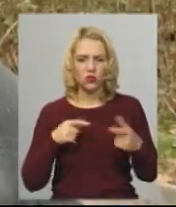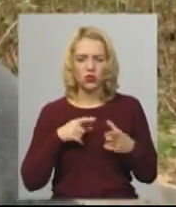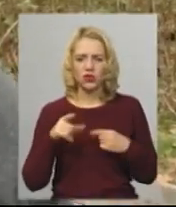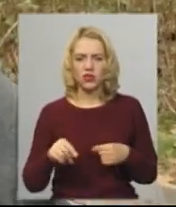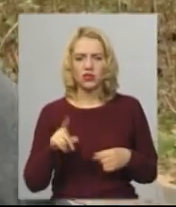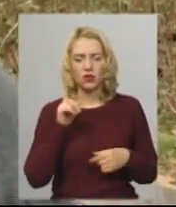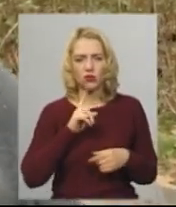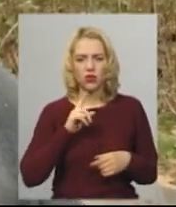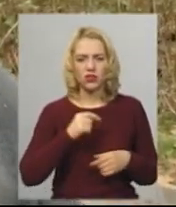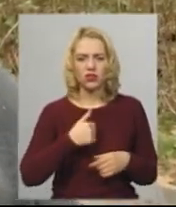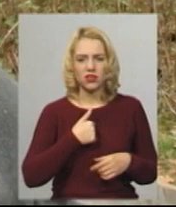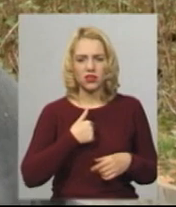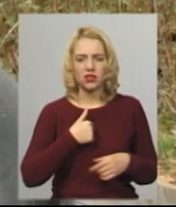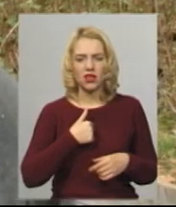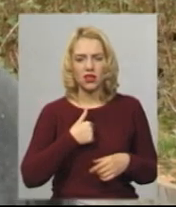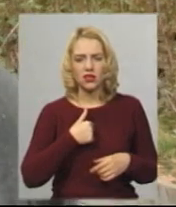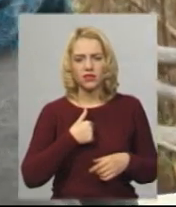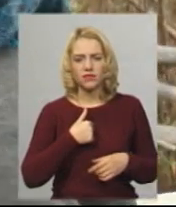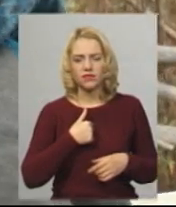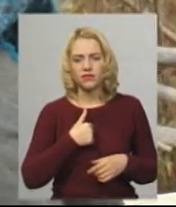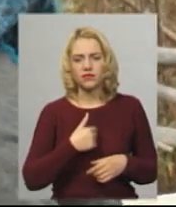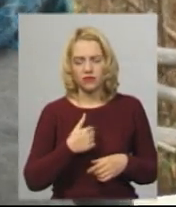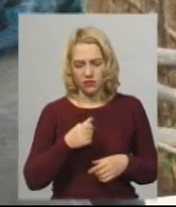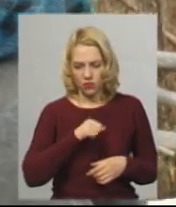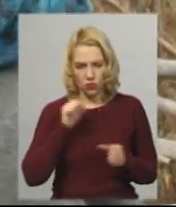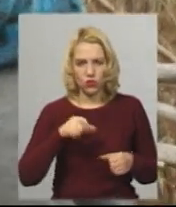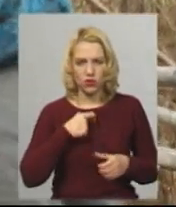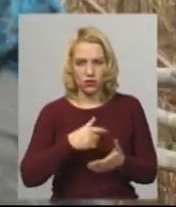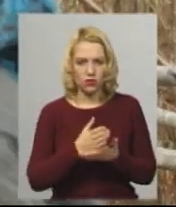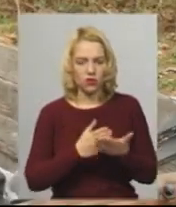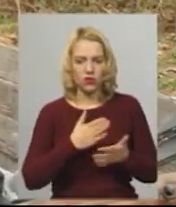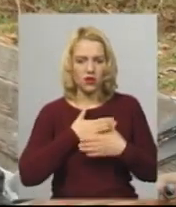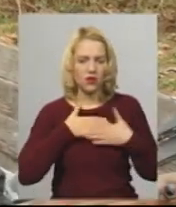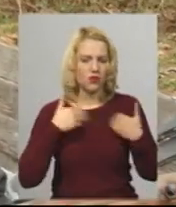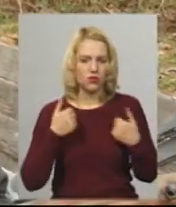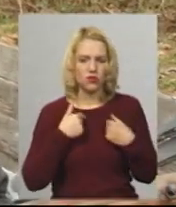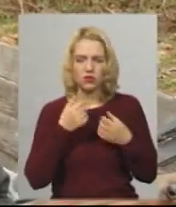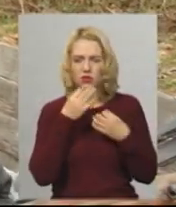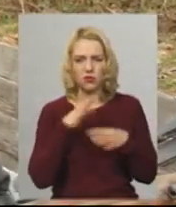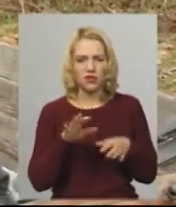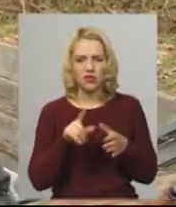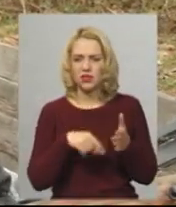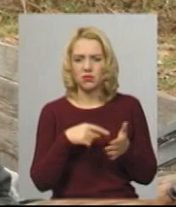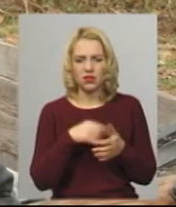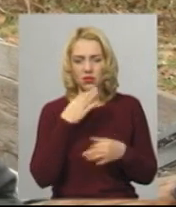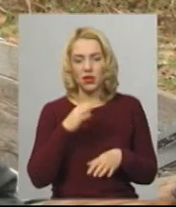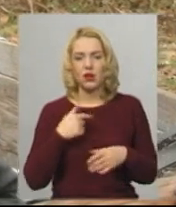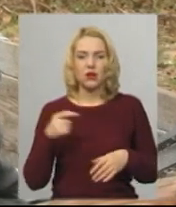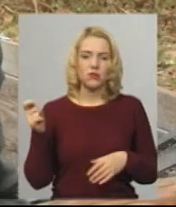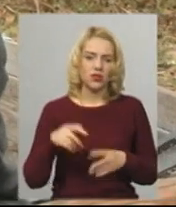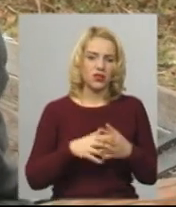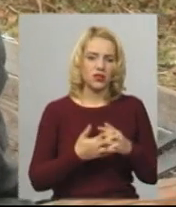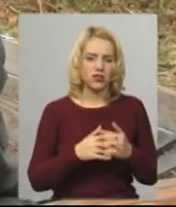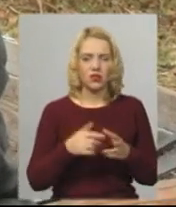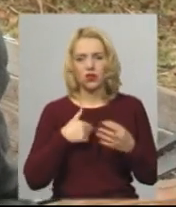Ні. Покамись я ще не прошусь нікуди. Не хочу. Мені не нравиться не місто. Приїду в село, то я